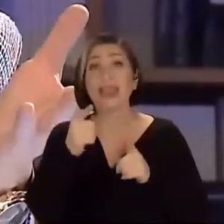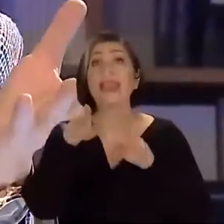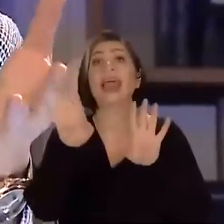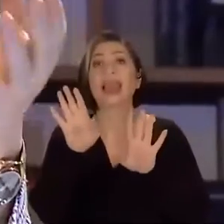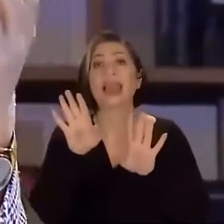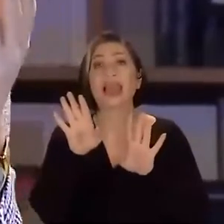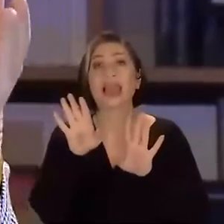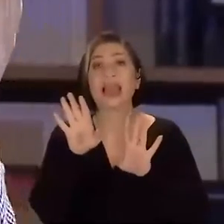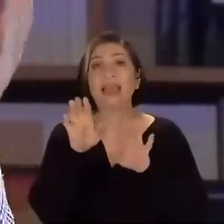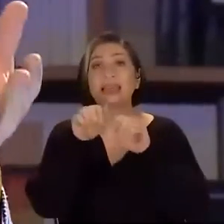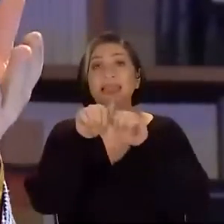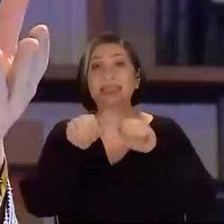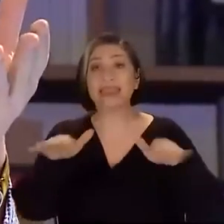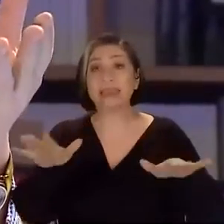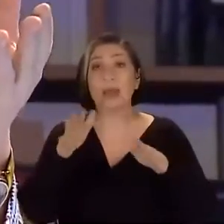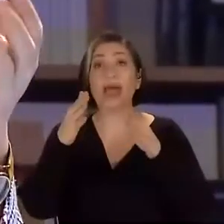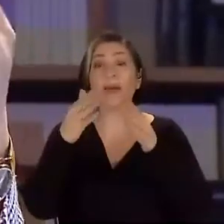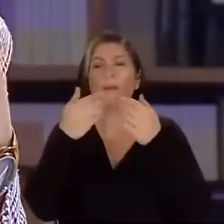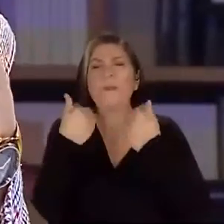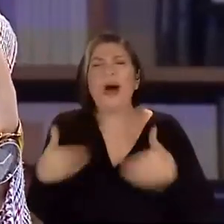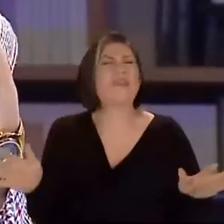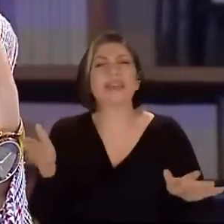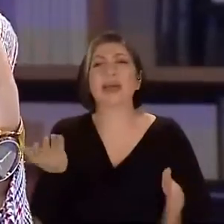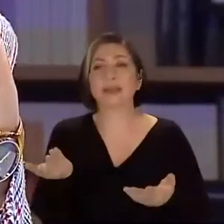değil. Sistemi mahveden